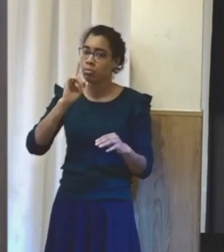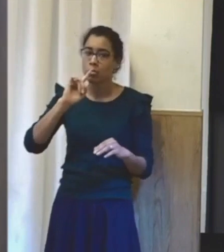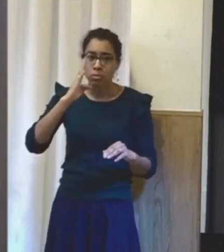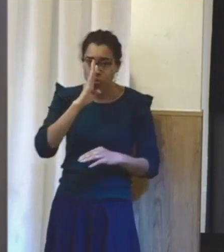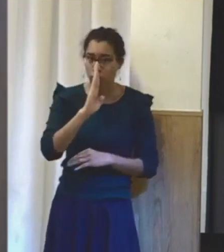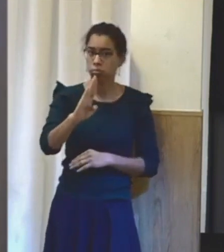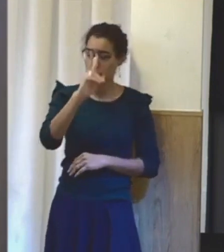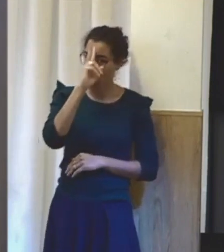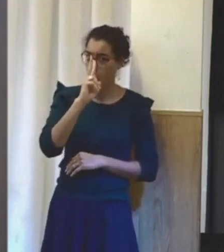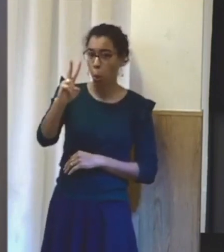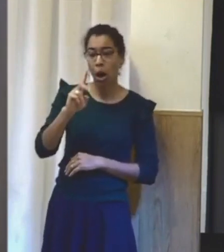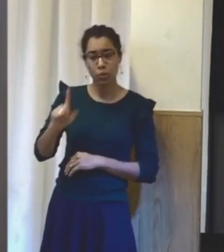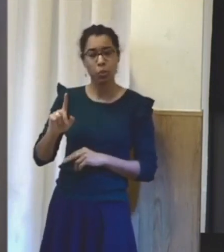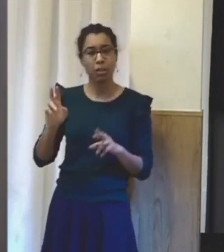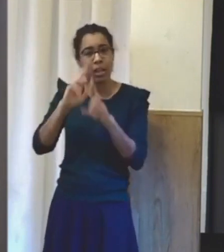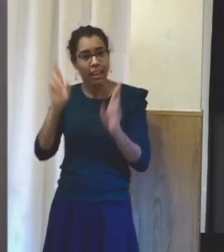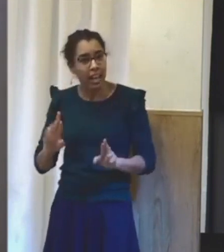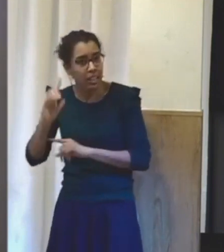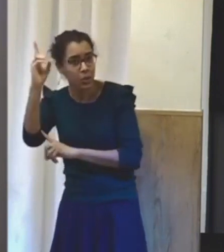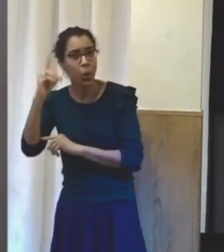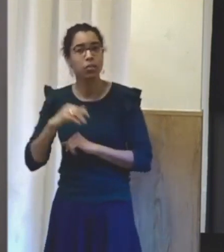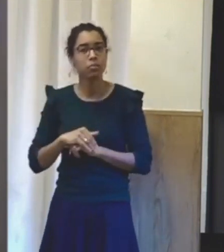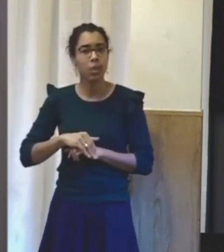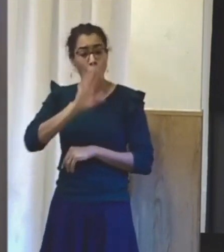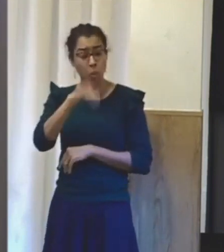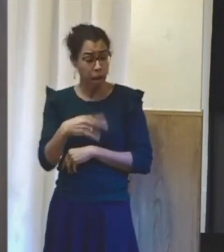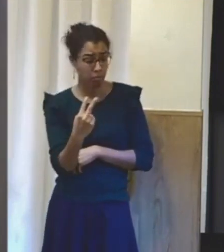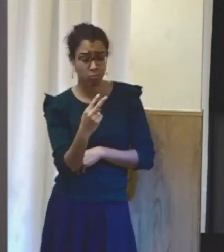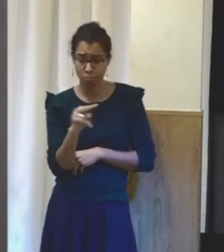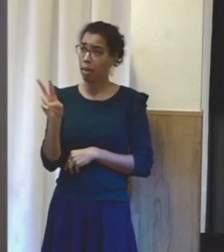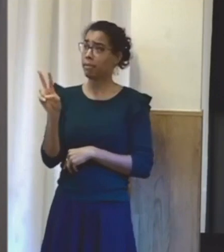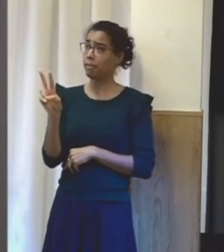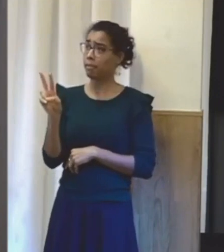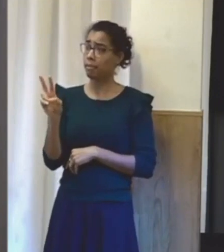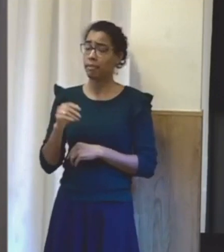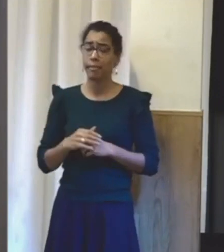droit, craignant Dieu et se détournant du mal. »